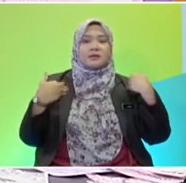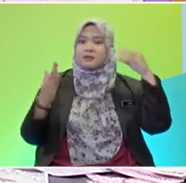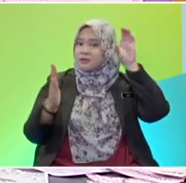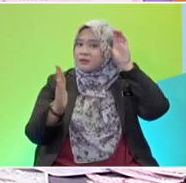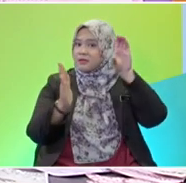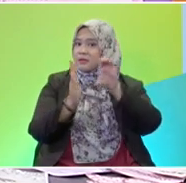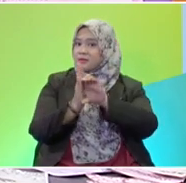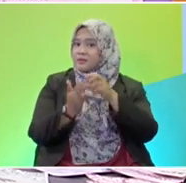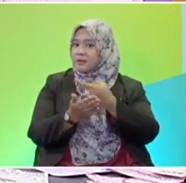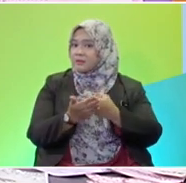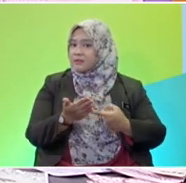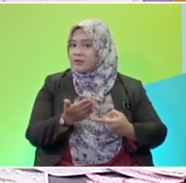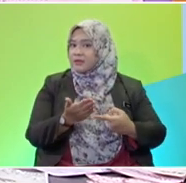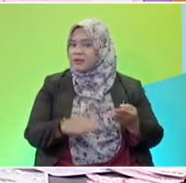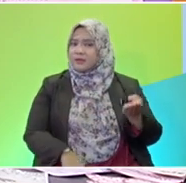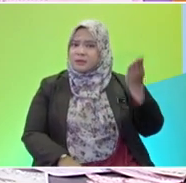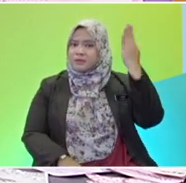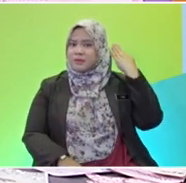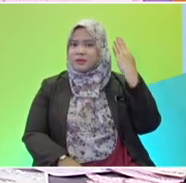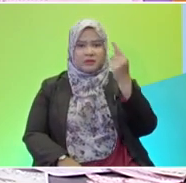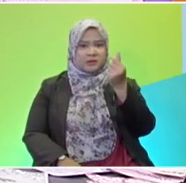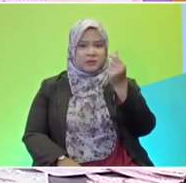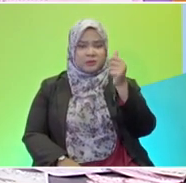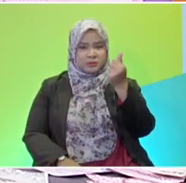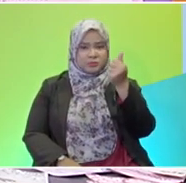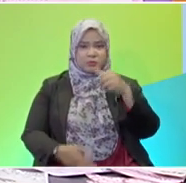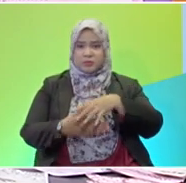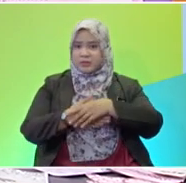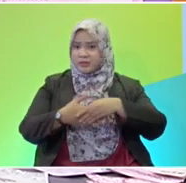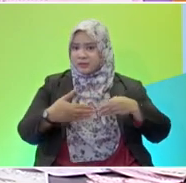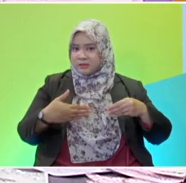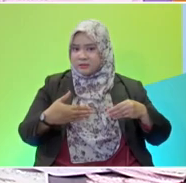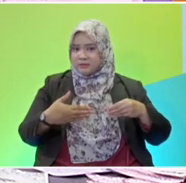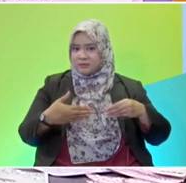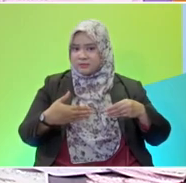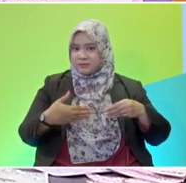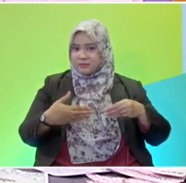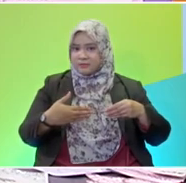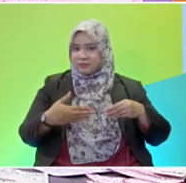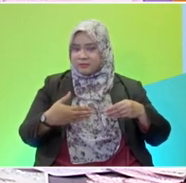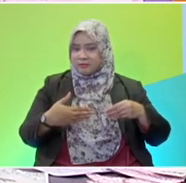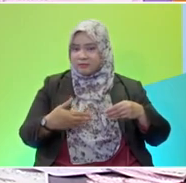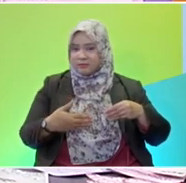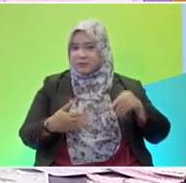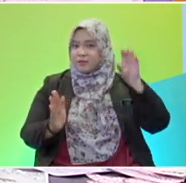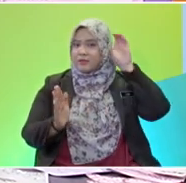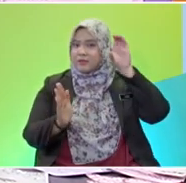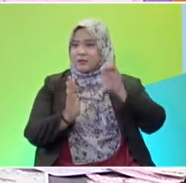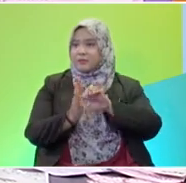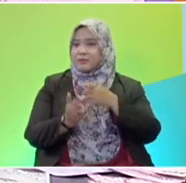10 Ringgit kawan-kawan di rumah ada gambar bunga-bunga besar